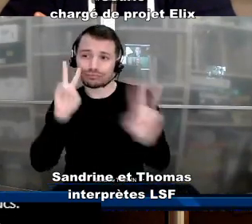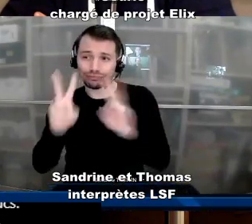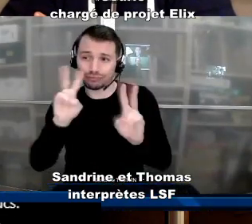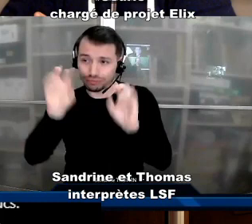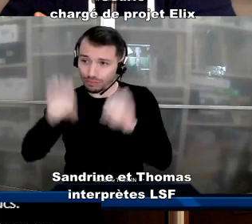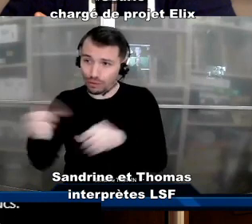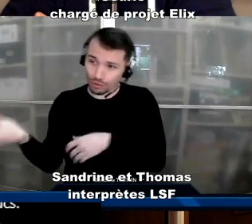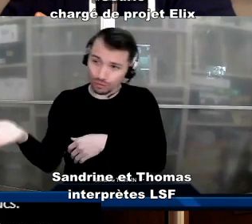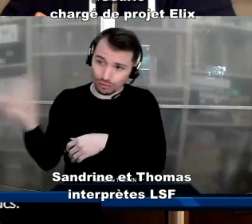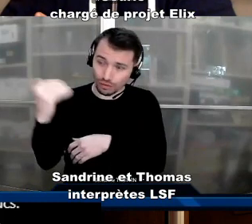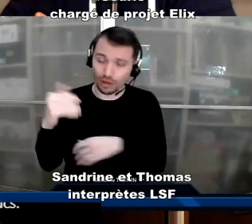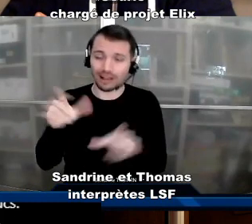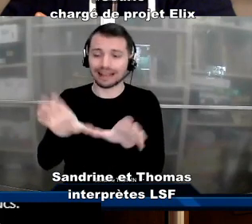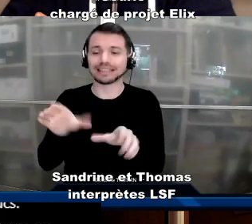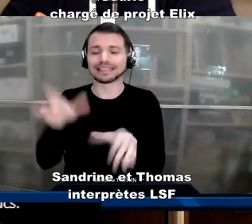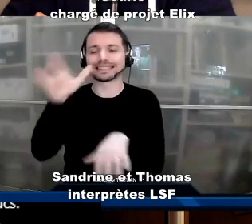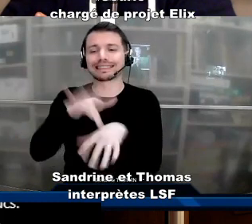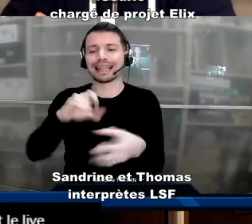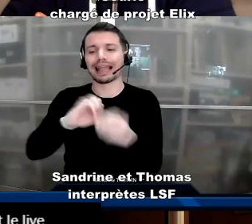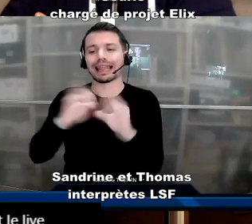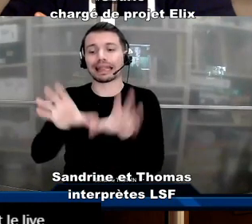sur le site d'Ico Elix.